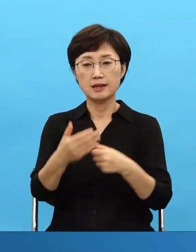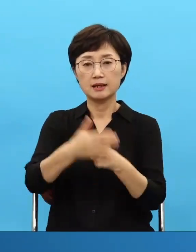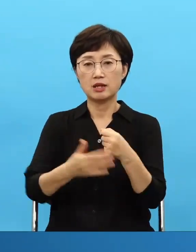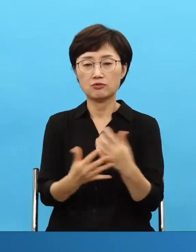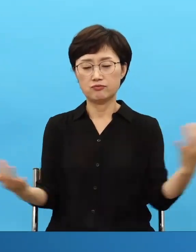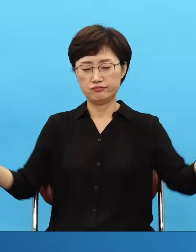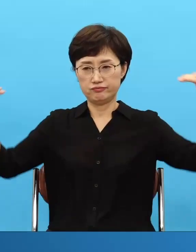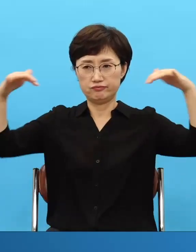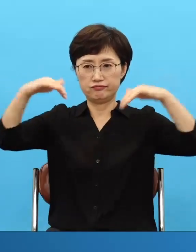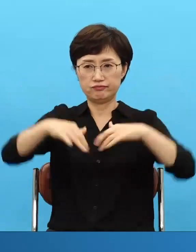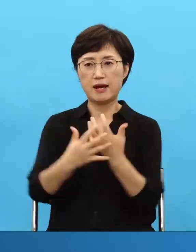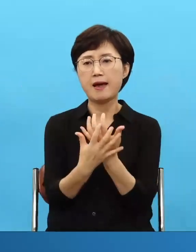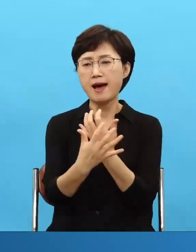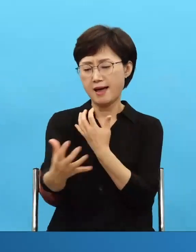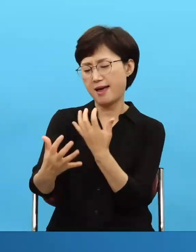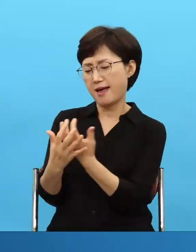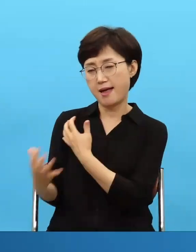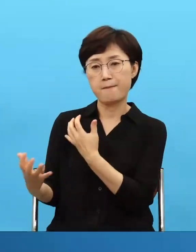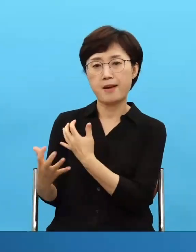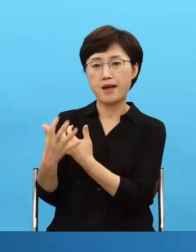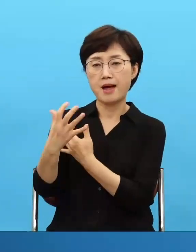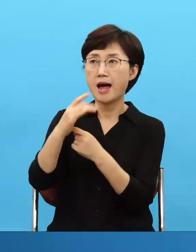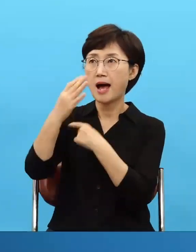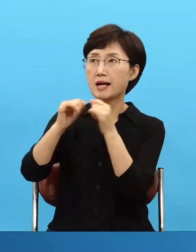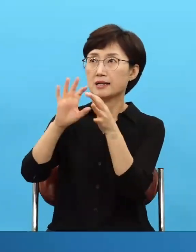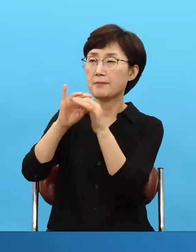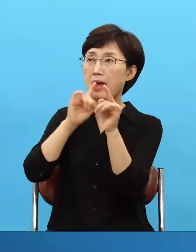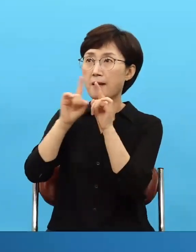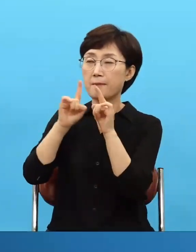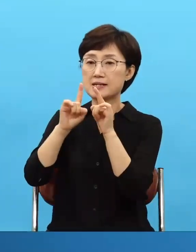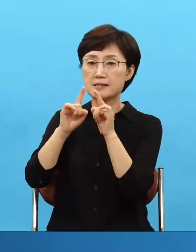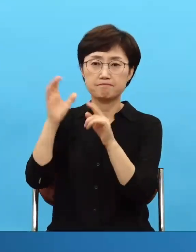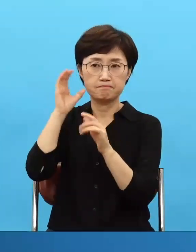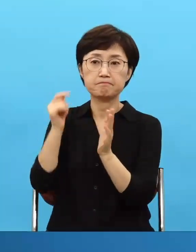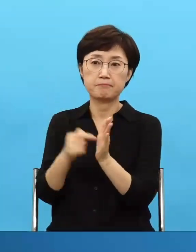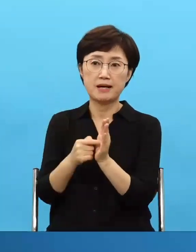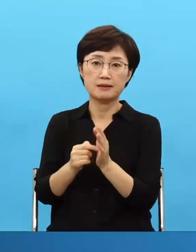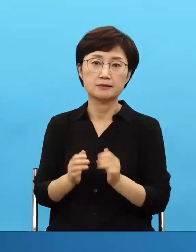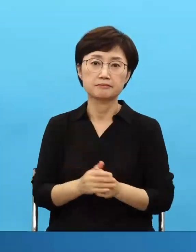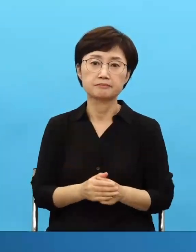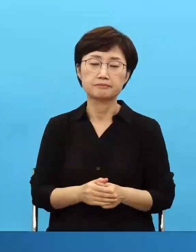함께 모여 예배하며 하나님의 망대를 세우는 시간을 가졌습니다.